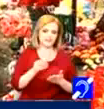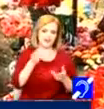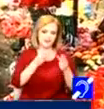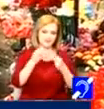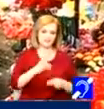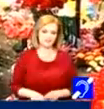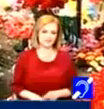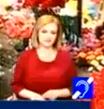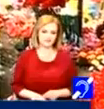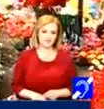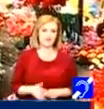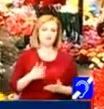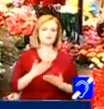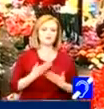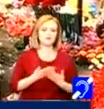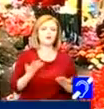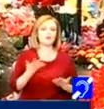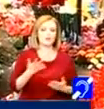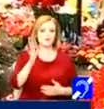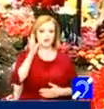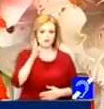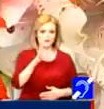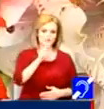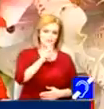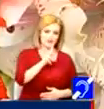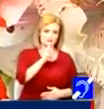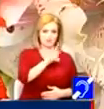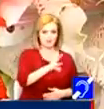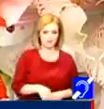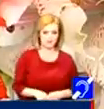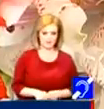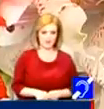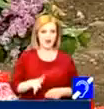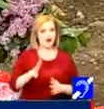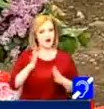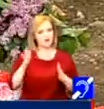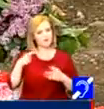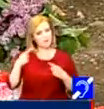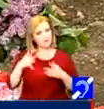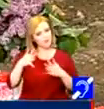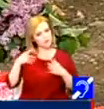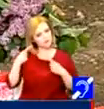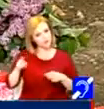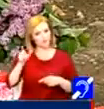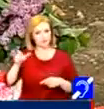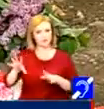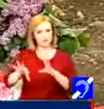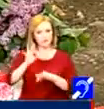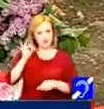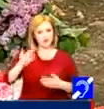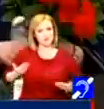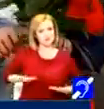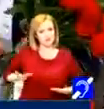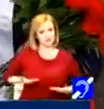2-3 luni stă și destul de frumos. Alții însă optează pentru florile vii, care sunt acum cu duiumul,